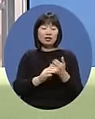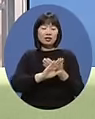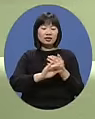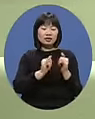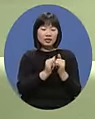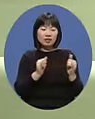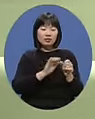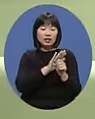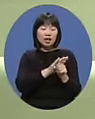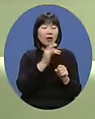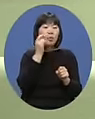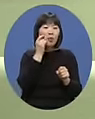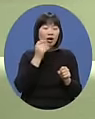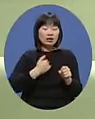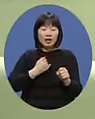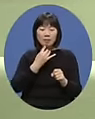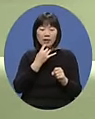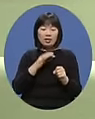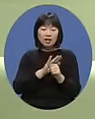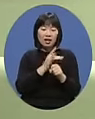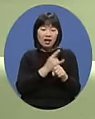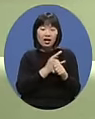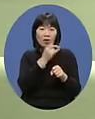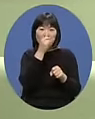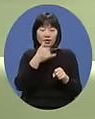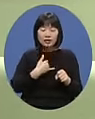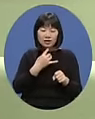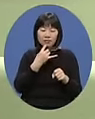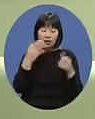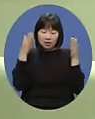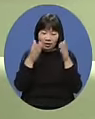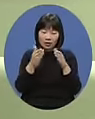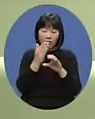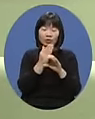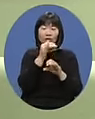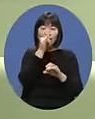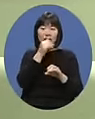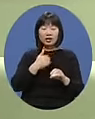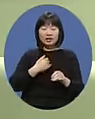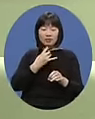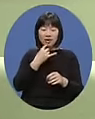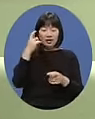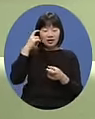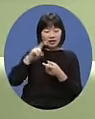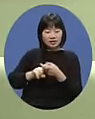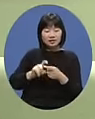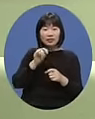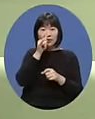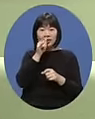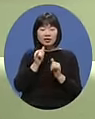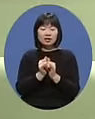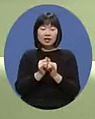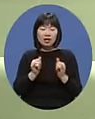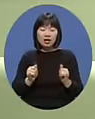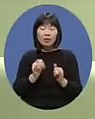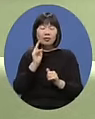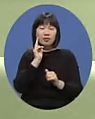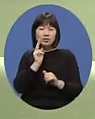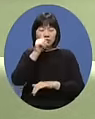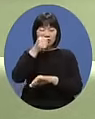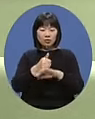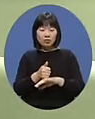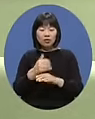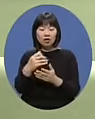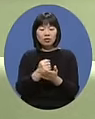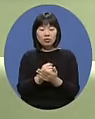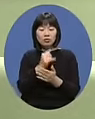다른 사람을 사랑할 수도 없고 오직 자기만 사랑하고 자기만 들여다보고 있고 자기만 관심을 가지고 있는 그 사람의 비극적인 결말을